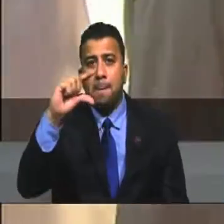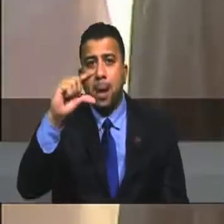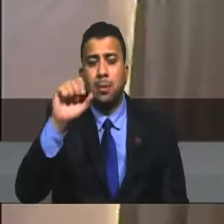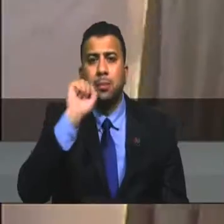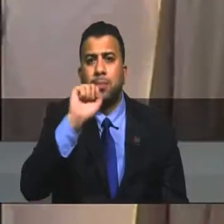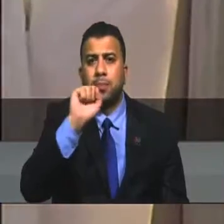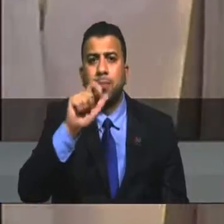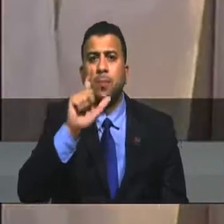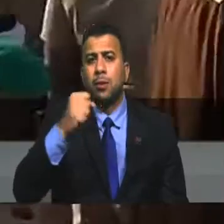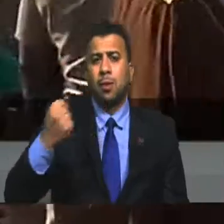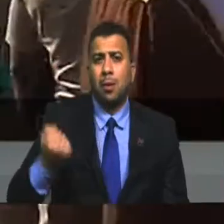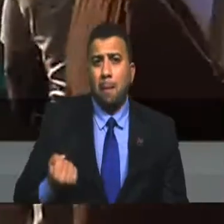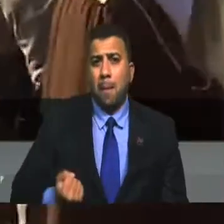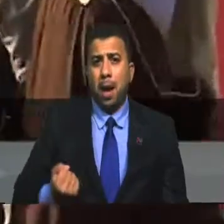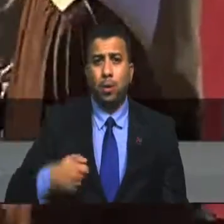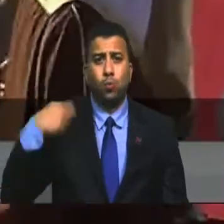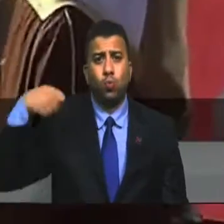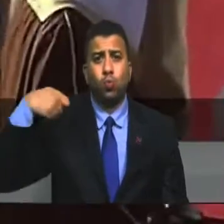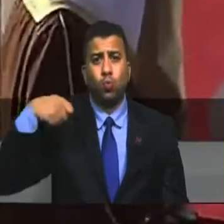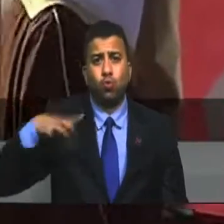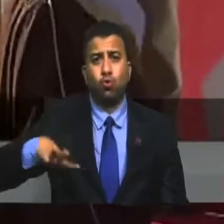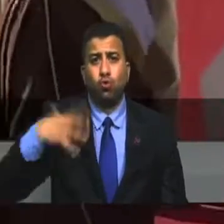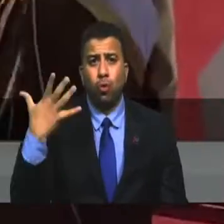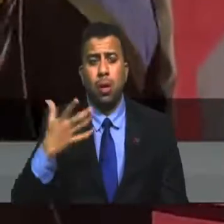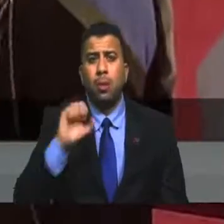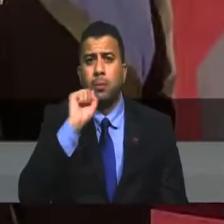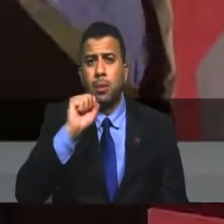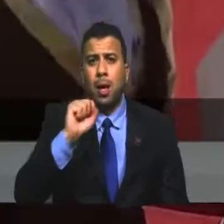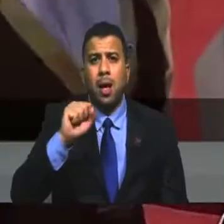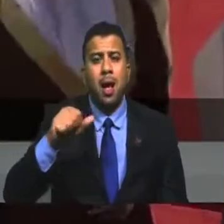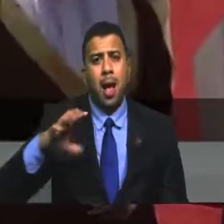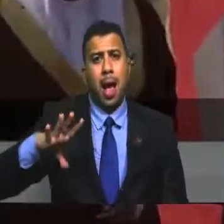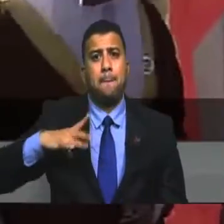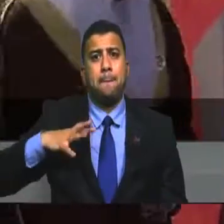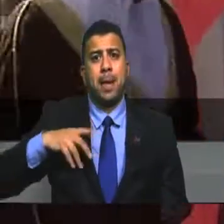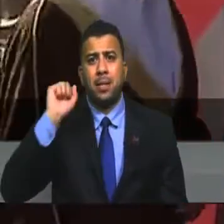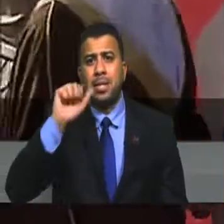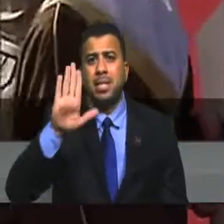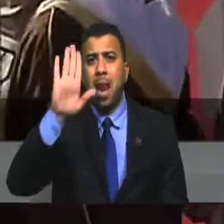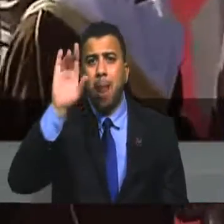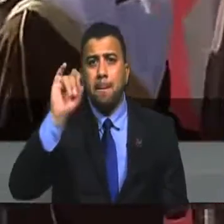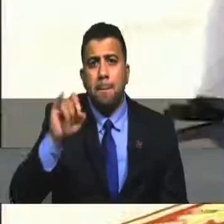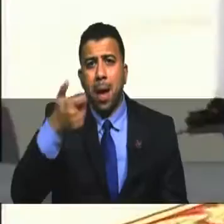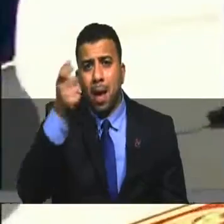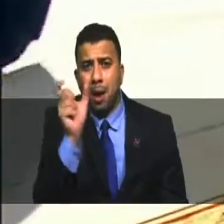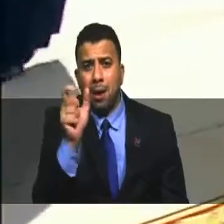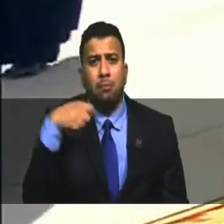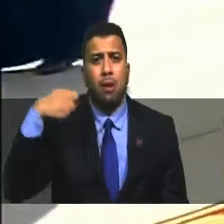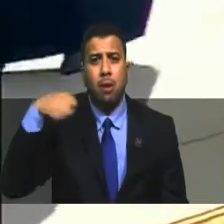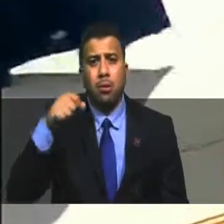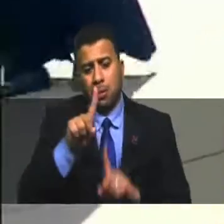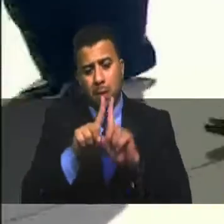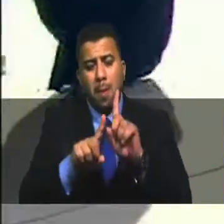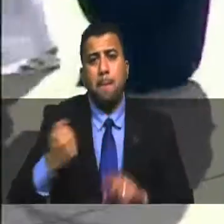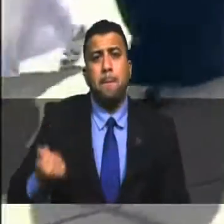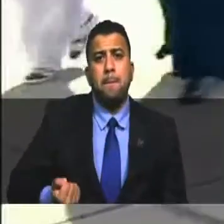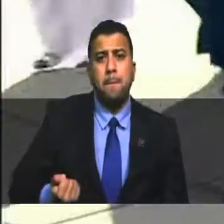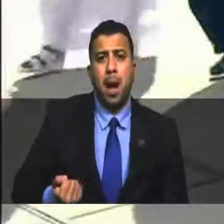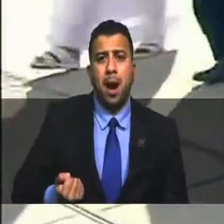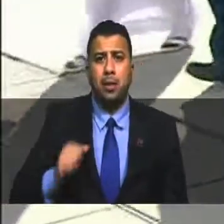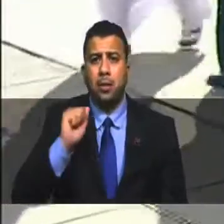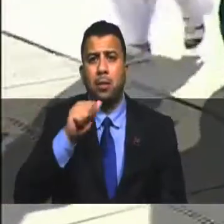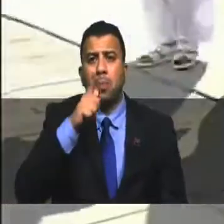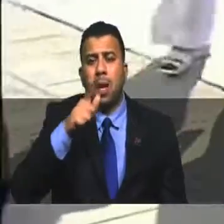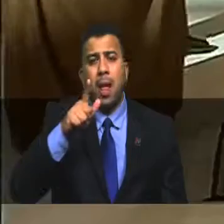خليفة عاهل مملكة البحرين وسمو الأمير خليفة بن سلمان آل خليفة رئيس الوزراء البحريني